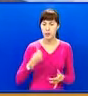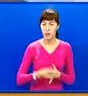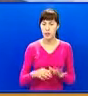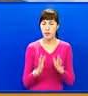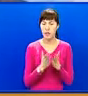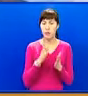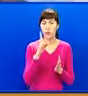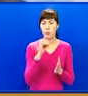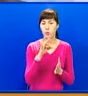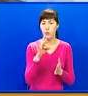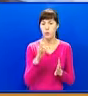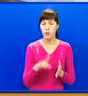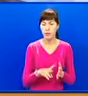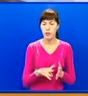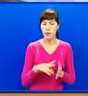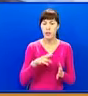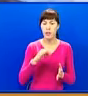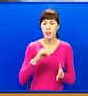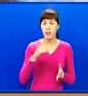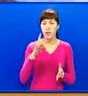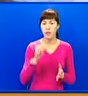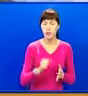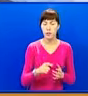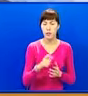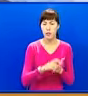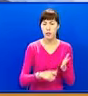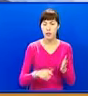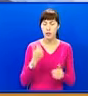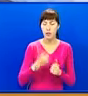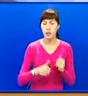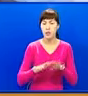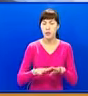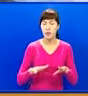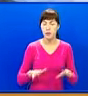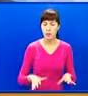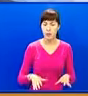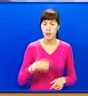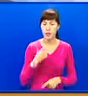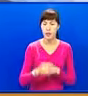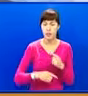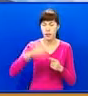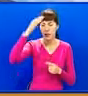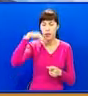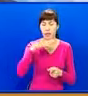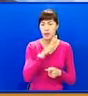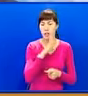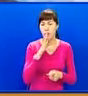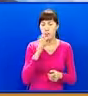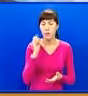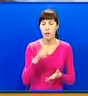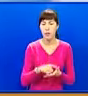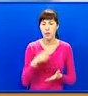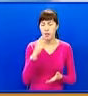кітабымыз Құранда да Исра сүресінде әркімнің бала шағаның одан кейін ата-ананың парызы